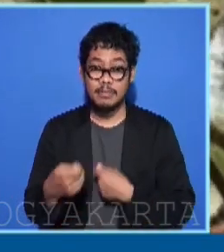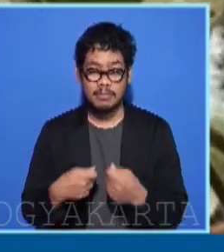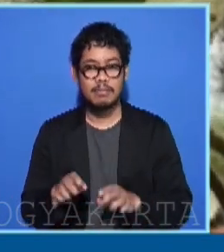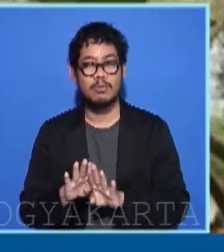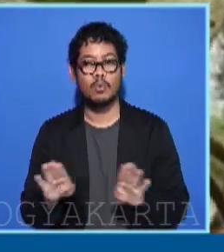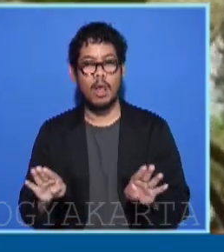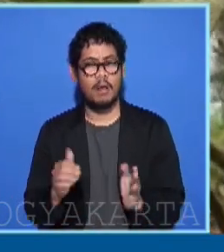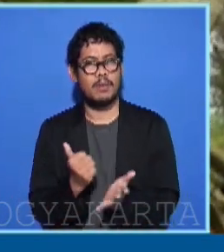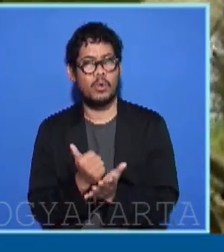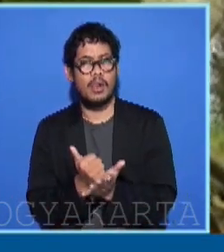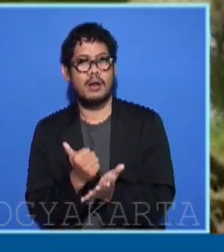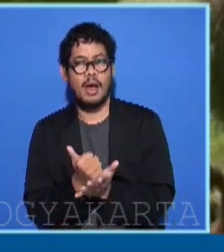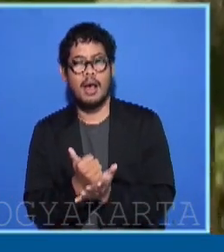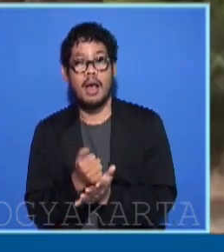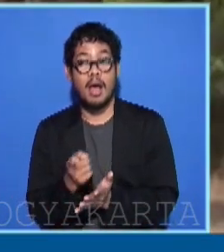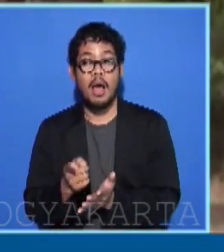or-